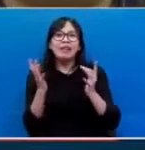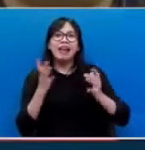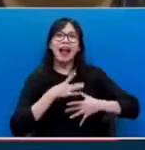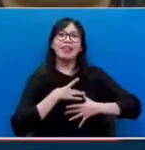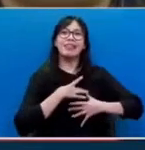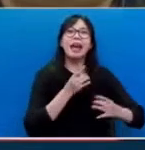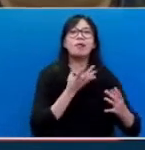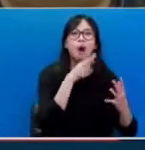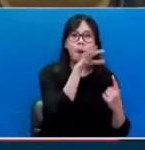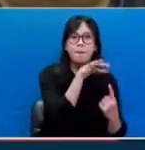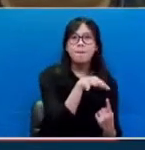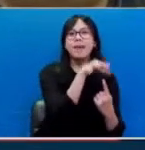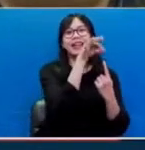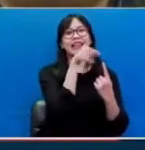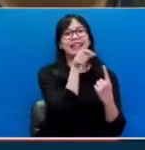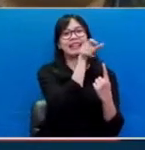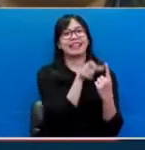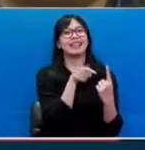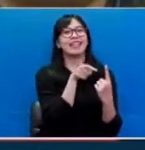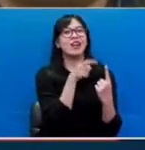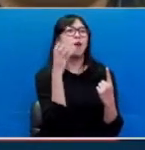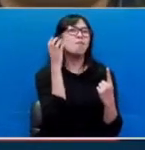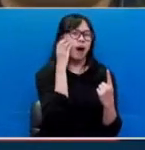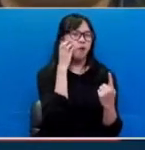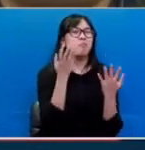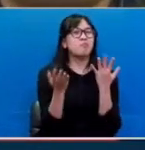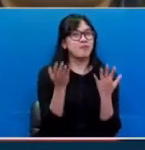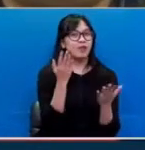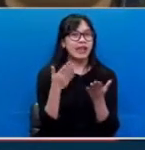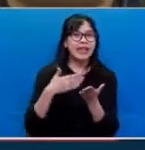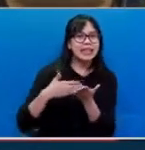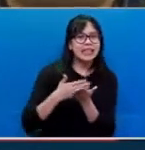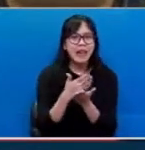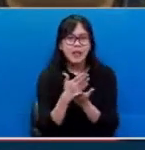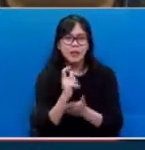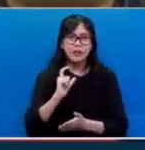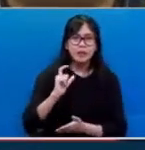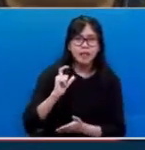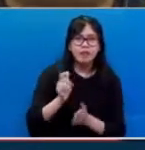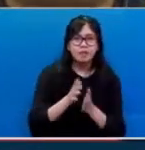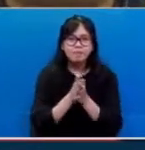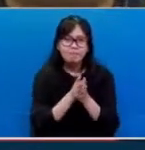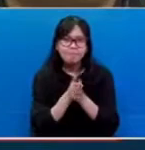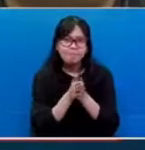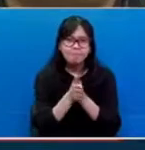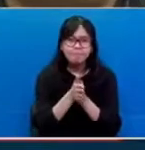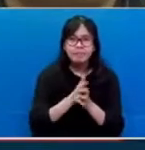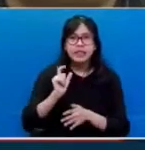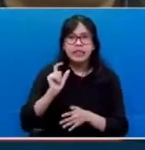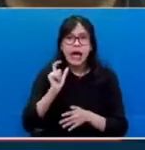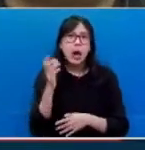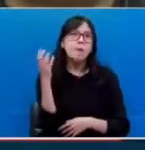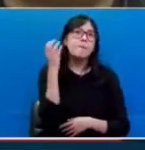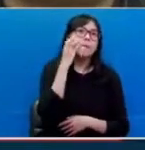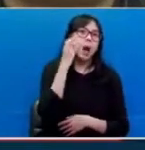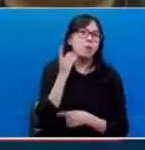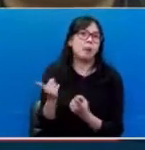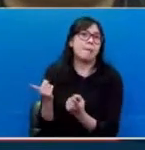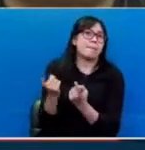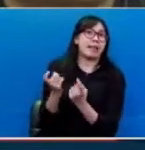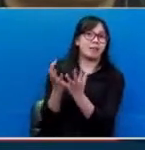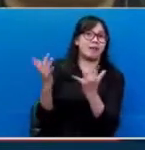itu mungkin eh bagian dari strategi eh apa eh strategi Prabowo bersama-sama dengan